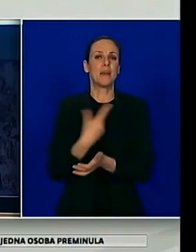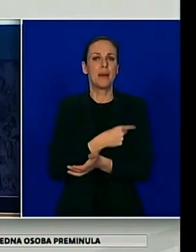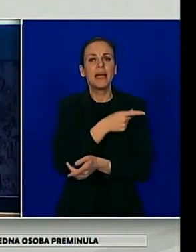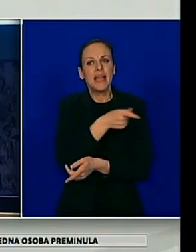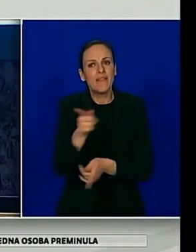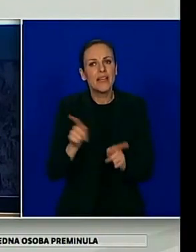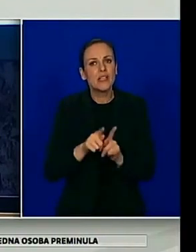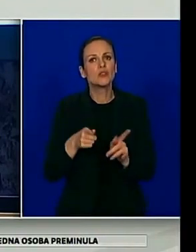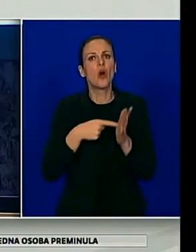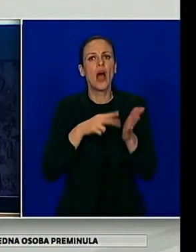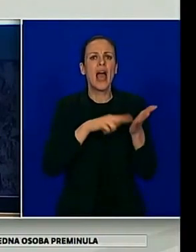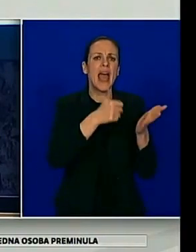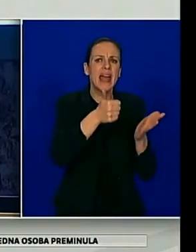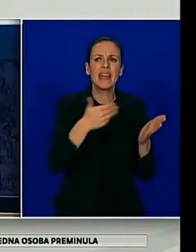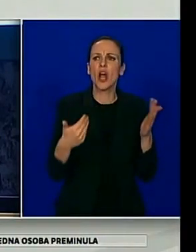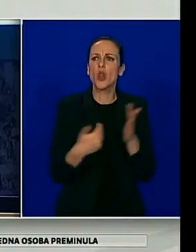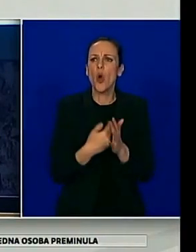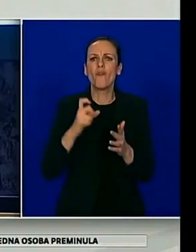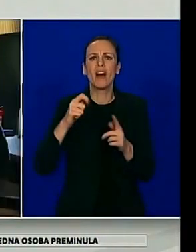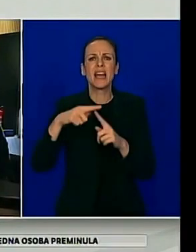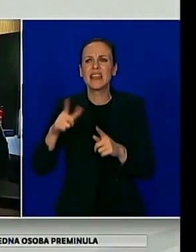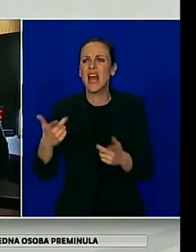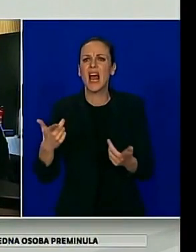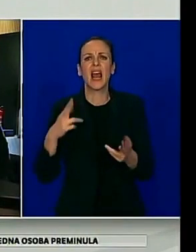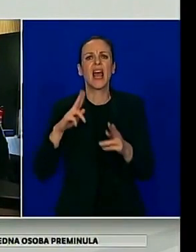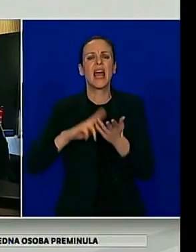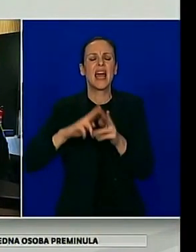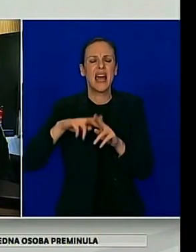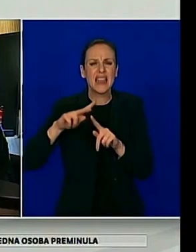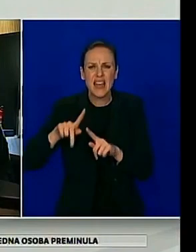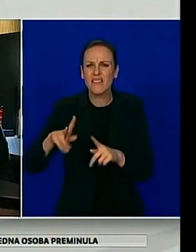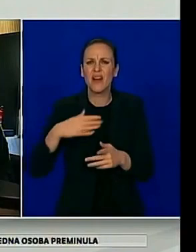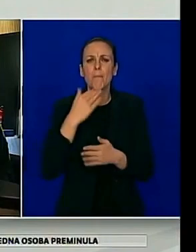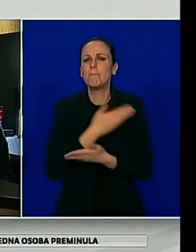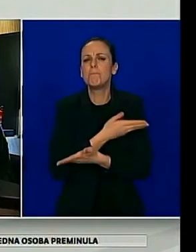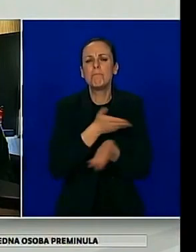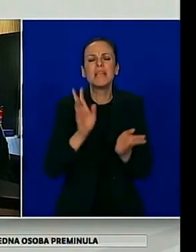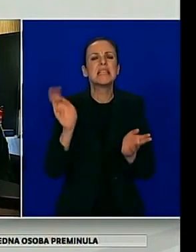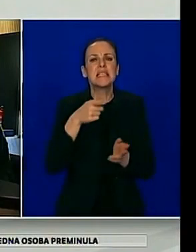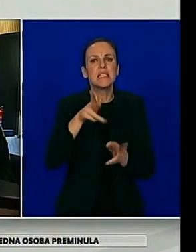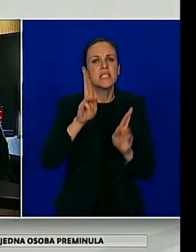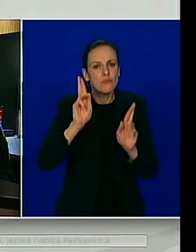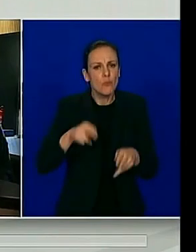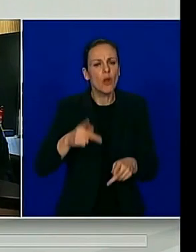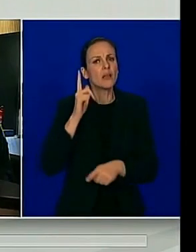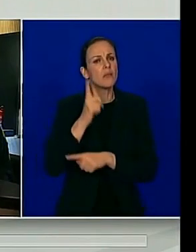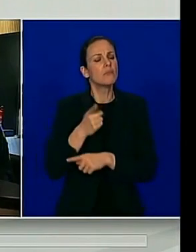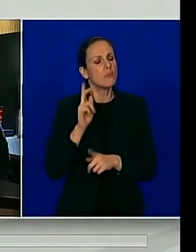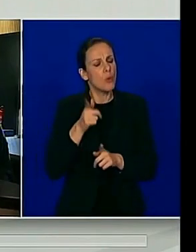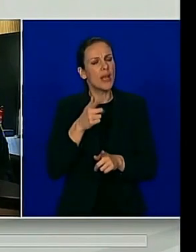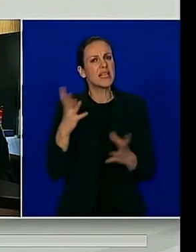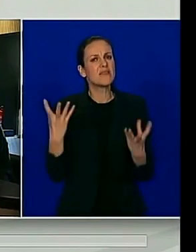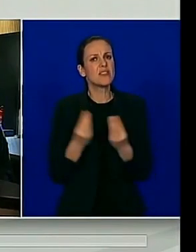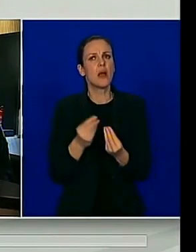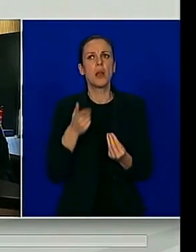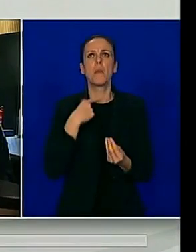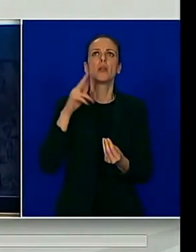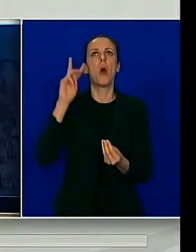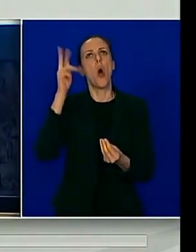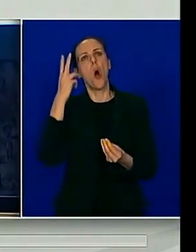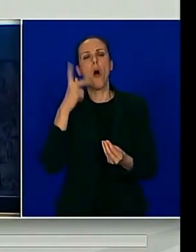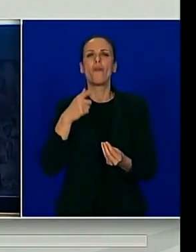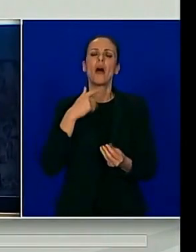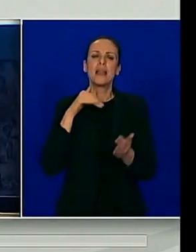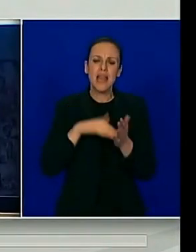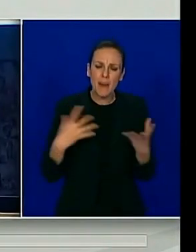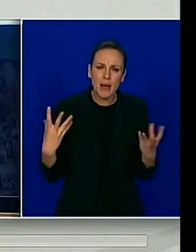politika N1, Nova, RTL, HTV, svi imate tu odigrati ulogu. Tu nema dileme. Dakle,